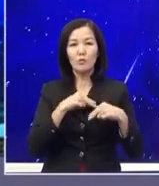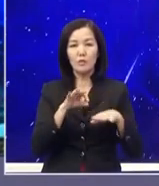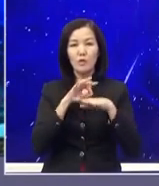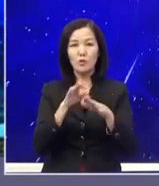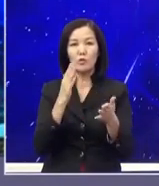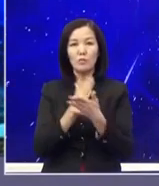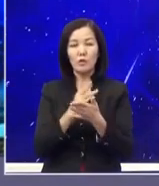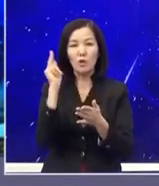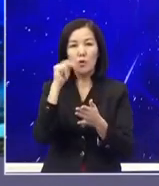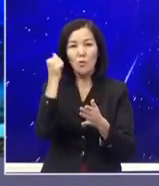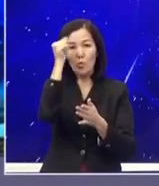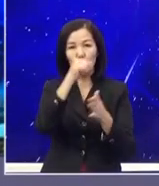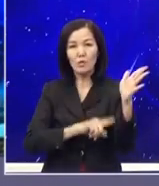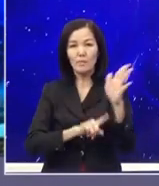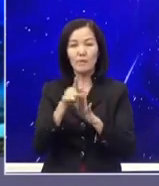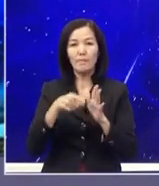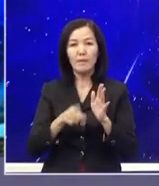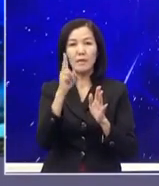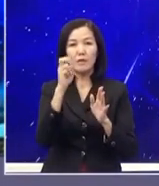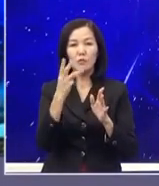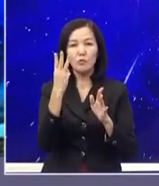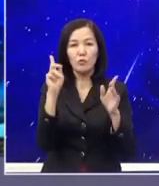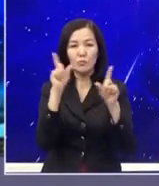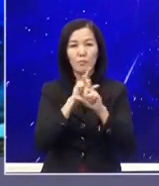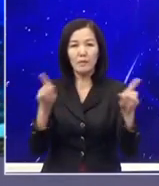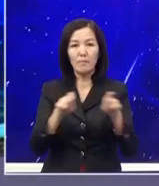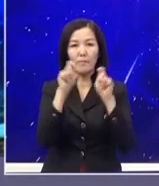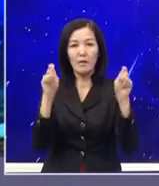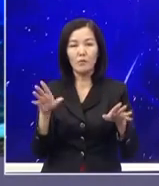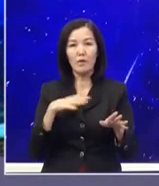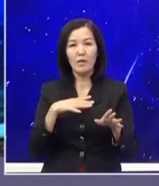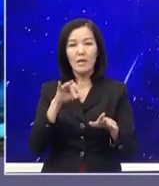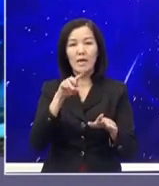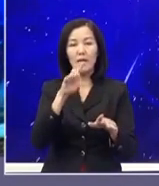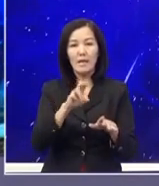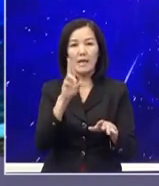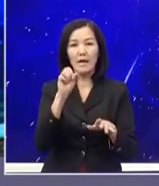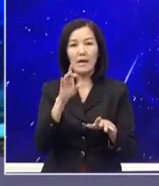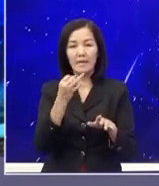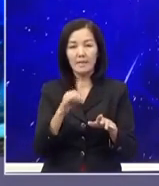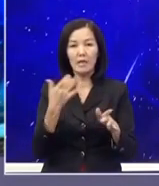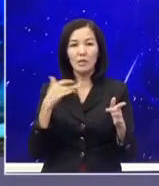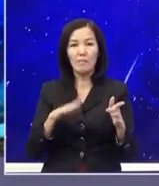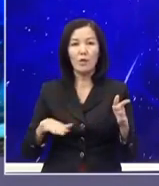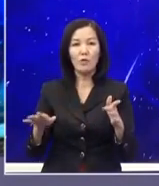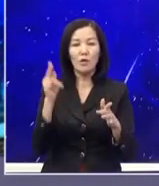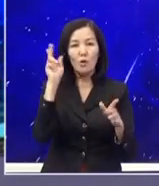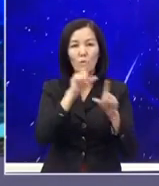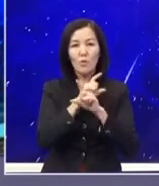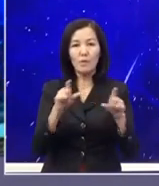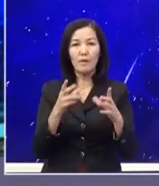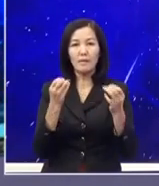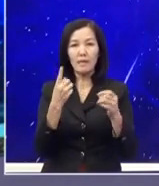жатыр. Оқу жылы басталарда 1200 орынды үш мектеп пайдалануға берілген. Олар Іле, Қарасай, Жамбыл ауданындағы оқу